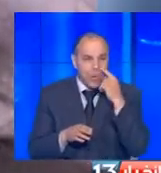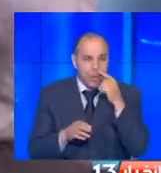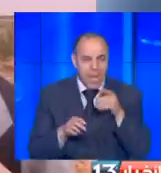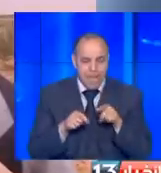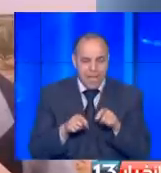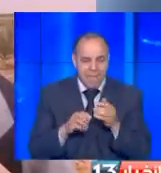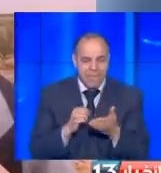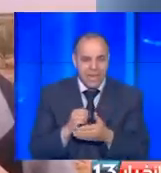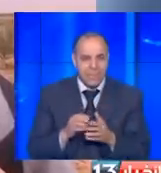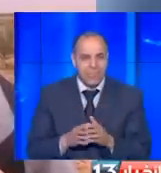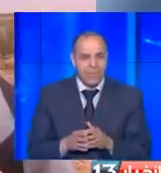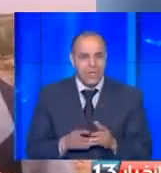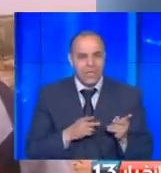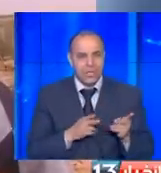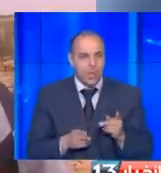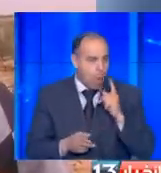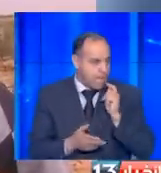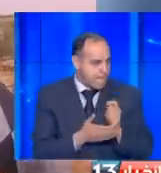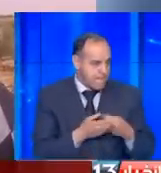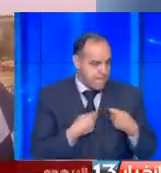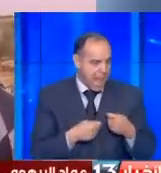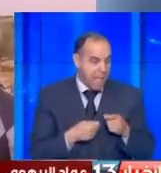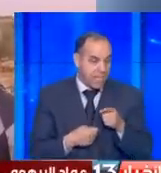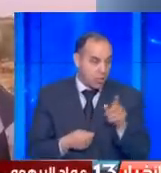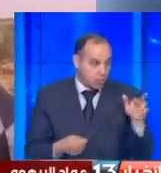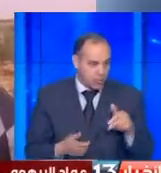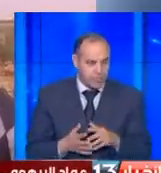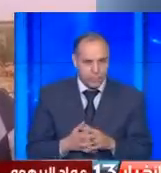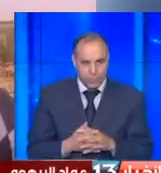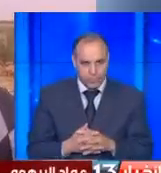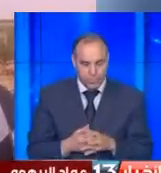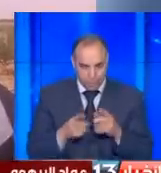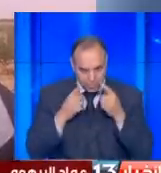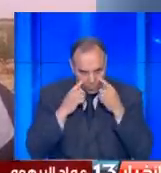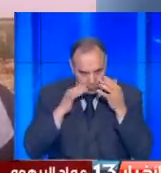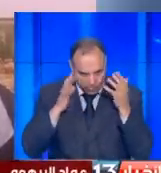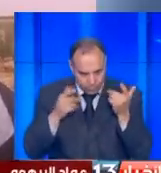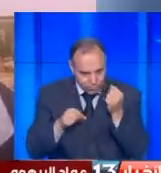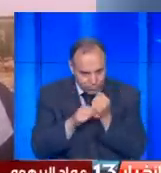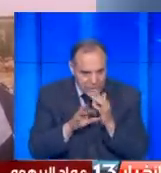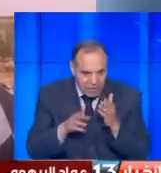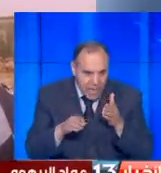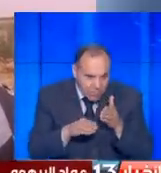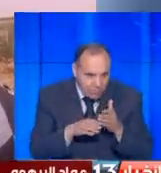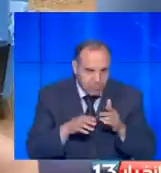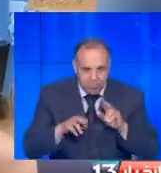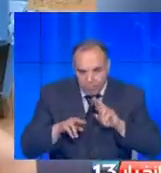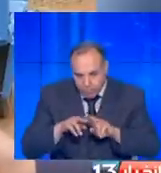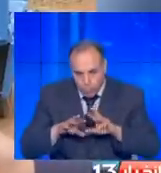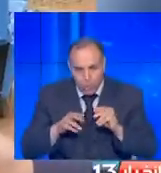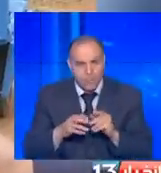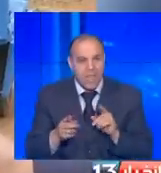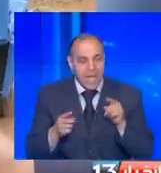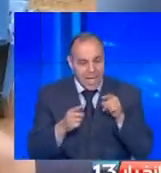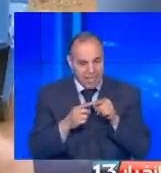الفلاحية. يوم جاوا لي فورنيسور اللي باعونا الماتريال هذا باش نشوفوا معناها كيفية الاستعمال، كيفية الصيانة. من